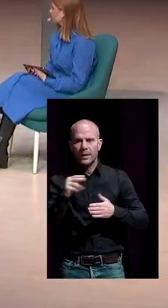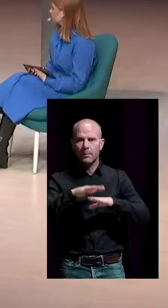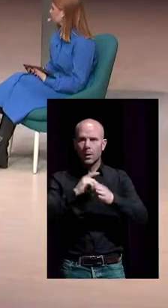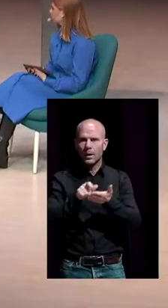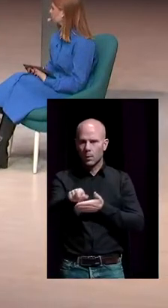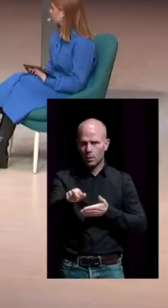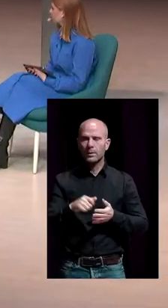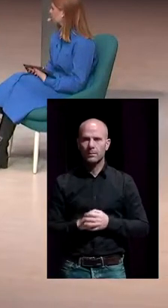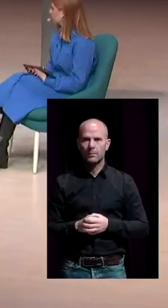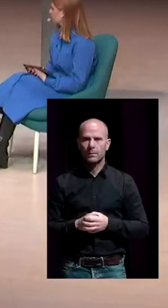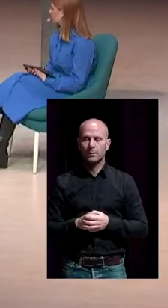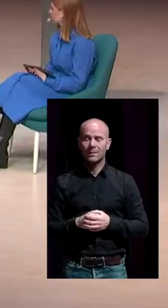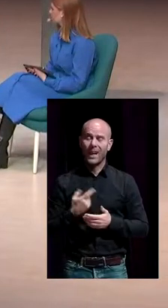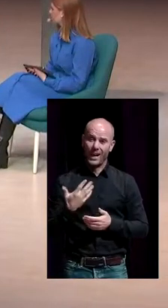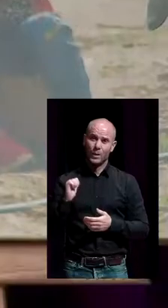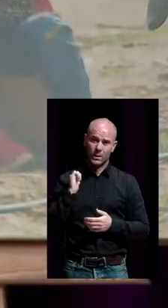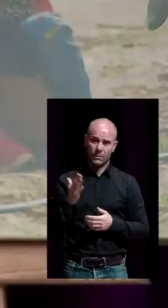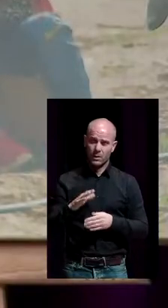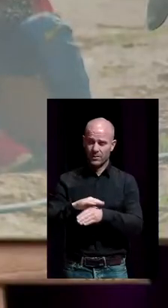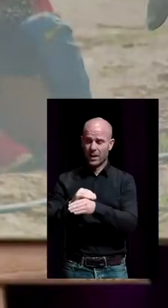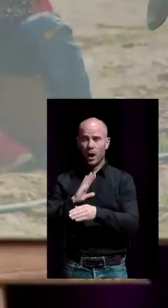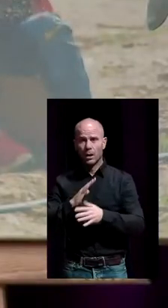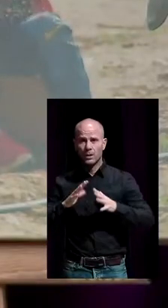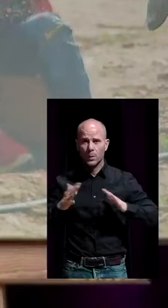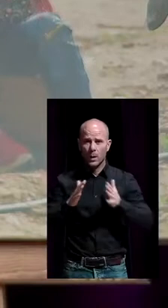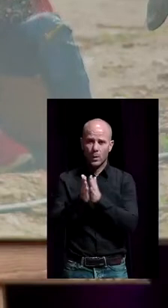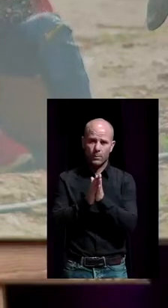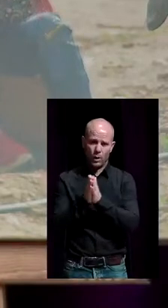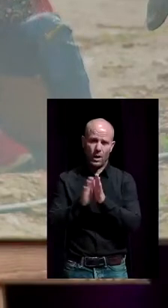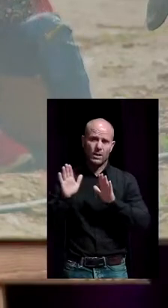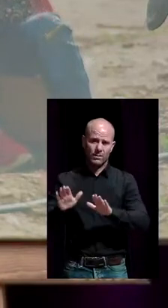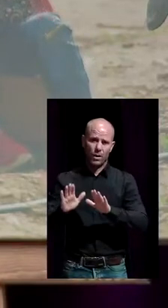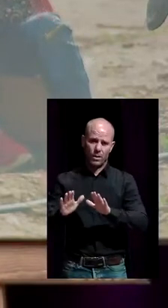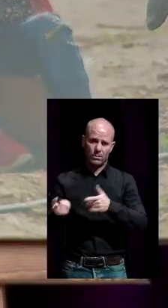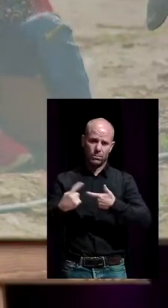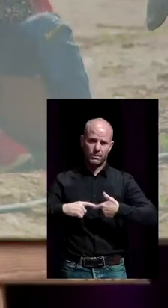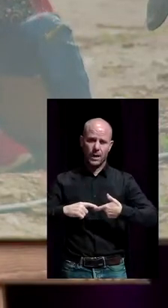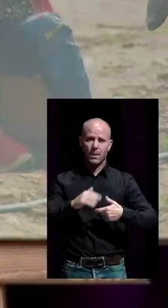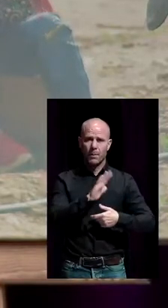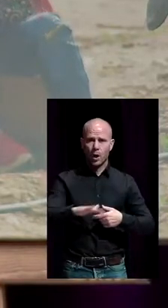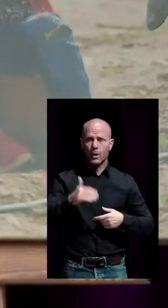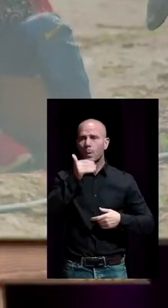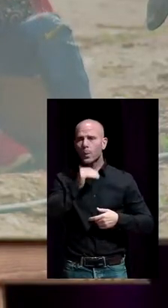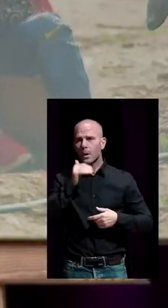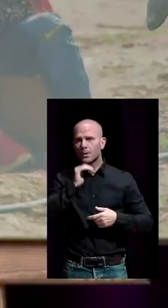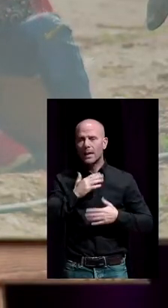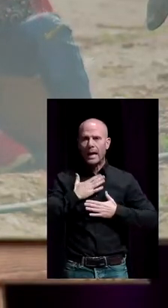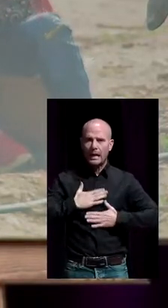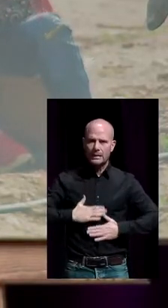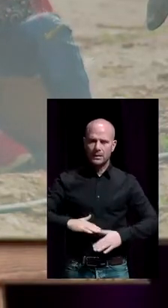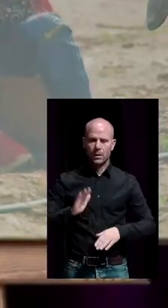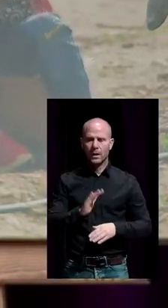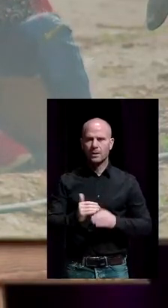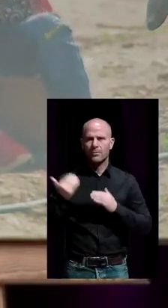rapporten. Det är uppenbart att Sverige har väldigt stora utmaningar kvar när det gäller barn och ungas hälsa och deras